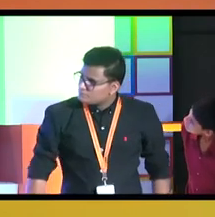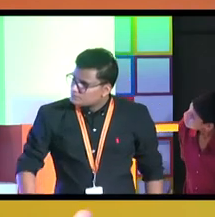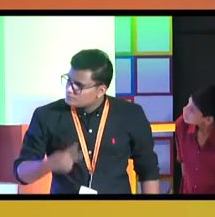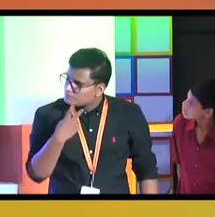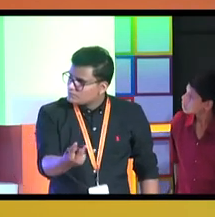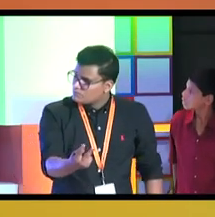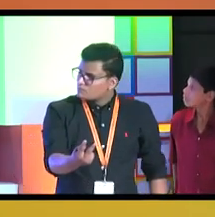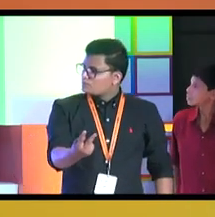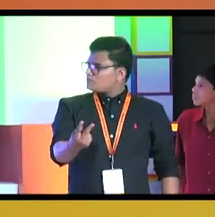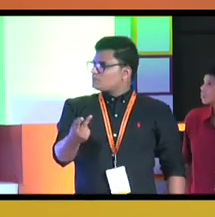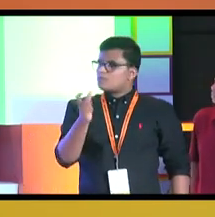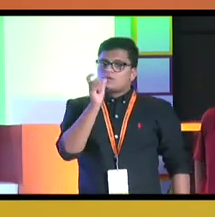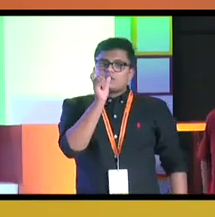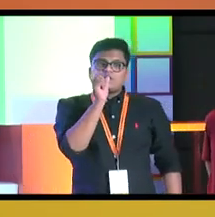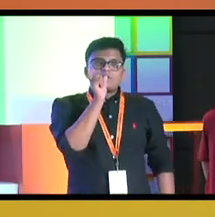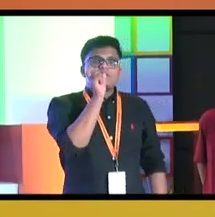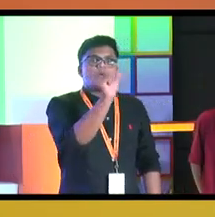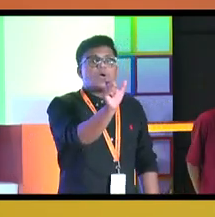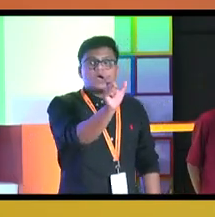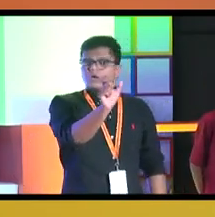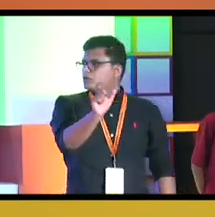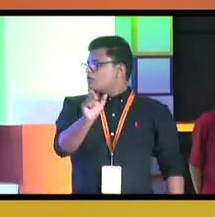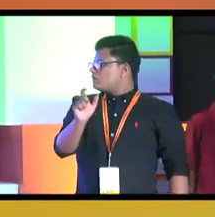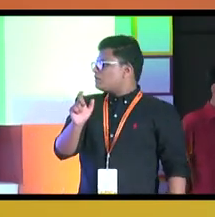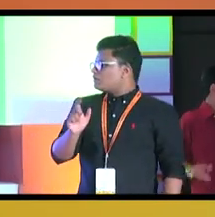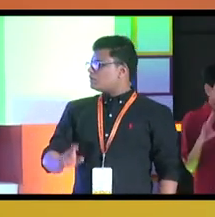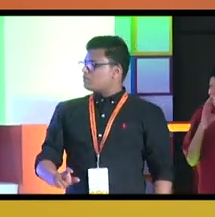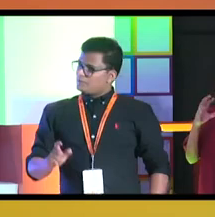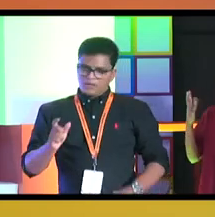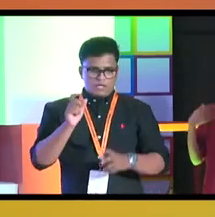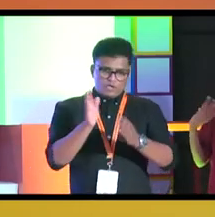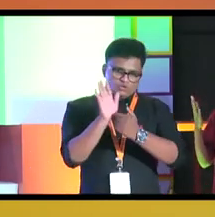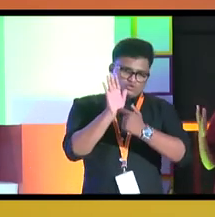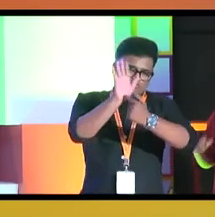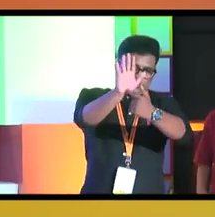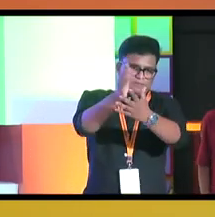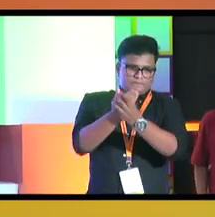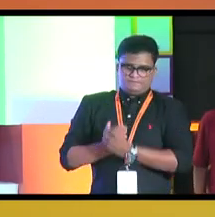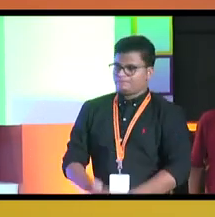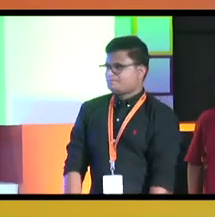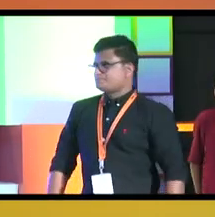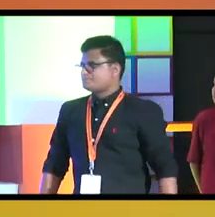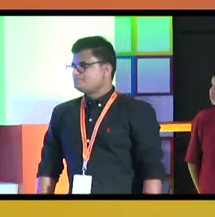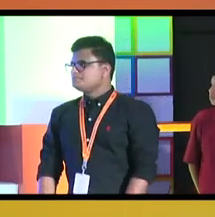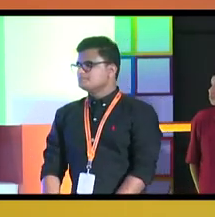बताइएगा, डोंट अटर इट आउट, जस्ट शो इट टू हर एंड देन यू कीप द स्लेट विथ यू.